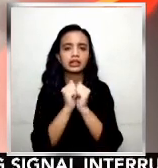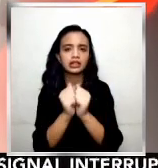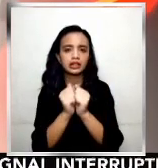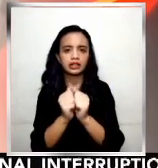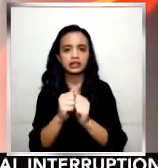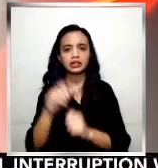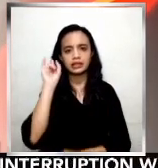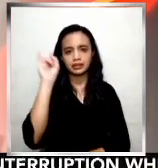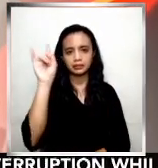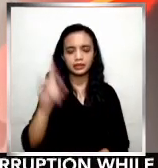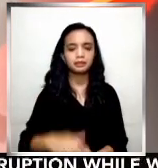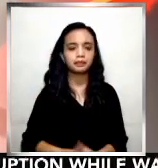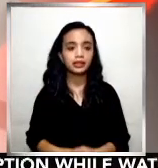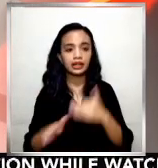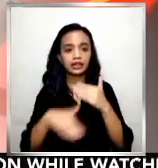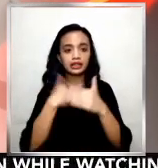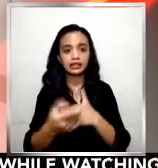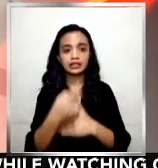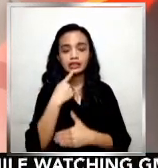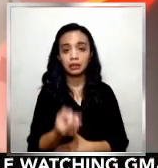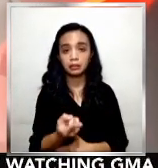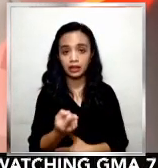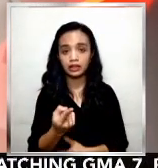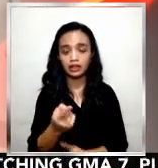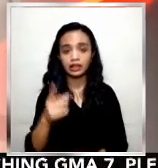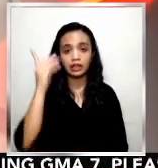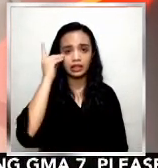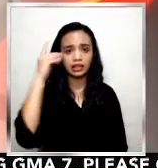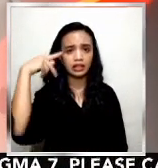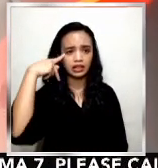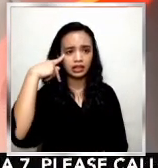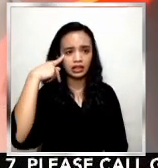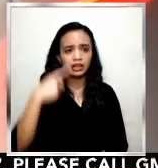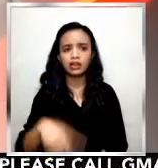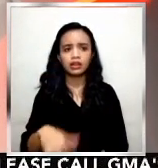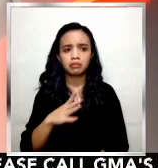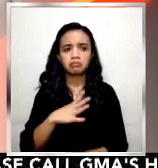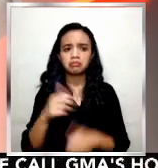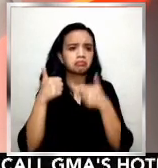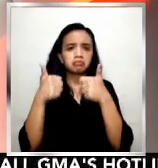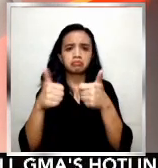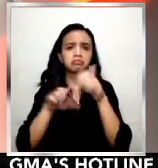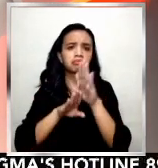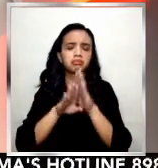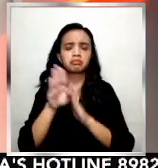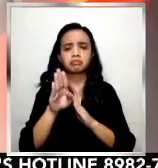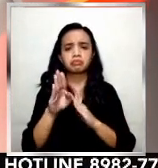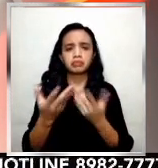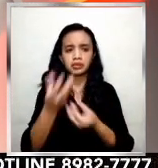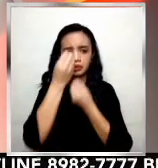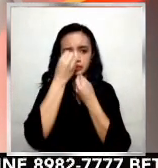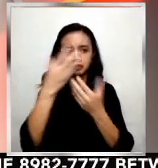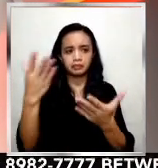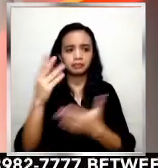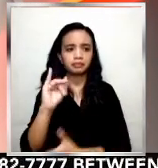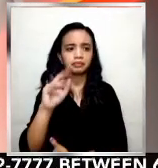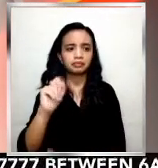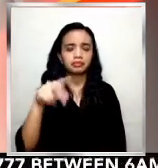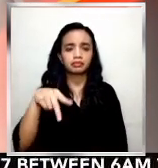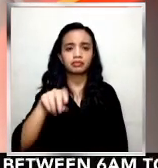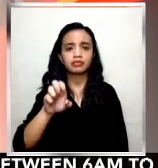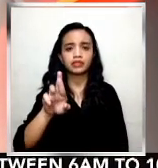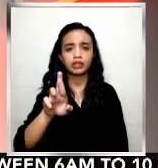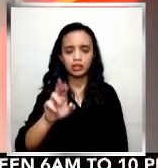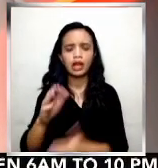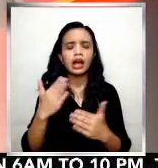isang pahayag, sinabi naman ni Del Prado na isang welcome development ang isinapublikong pahayag ng Inquirer. Ikinatuwa niya na sa